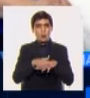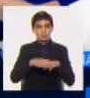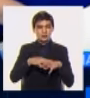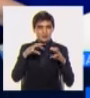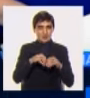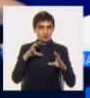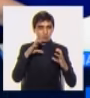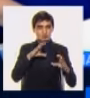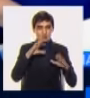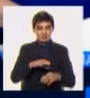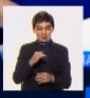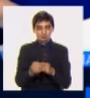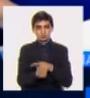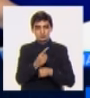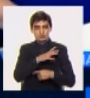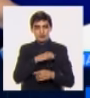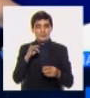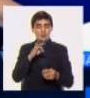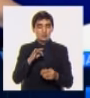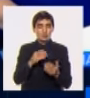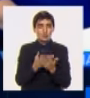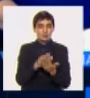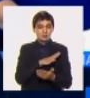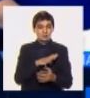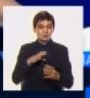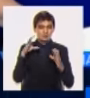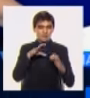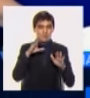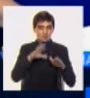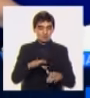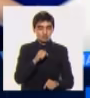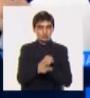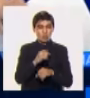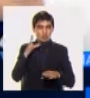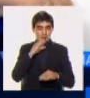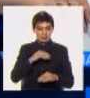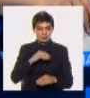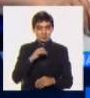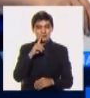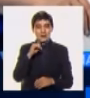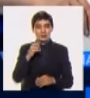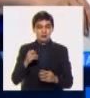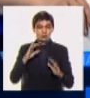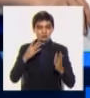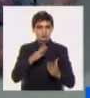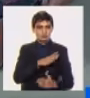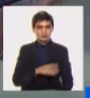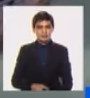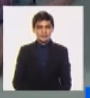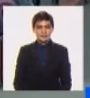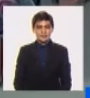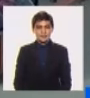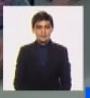накануне даже появилась информация о том что движение могут приостановить зарина случилось ли это